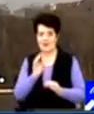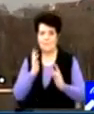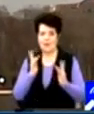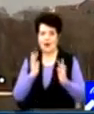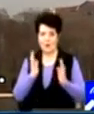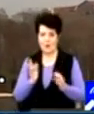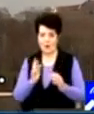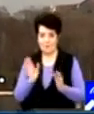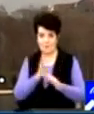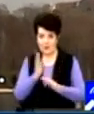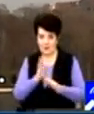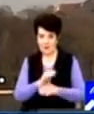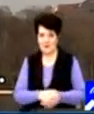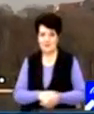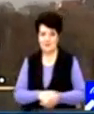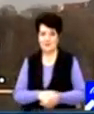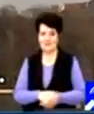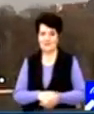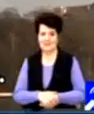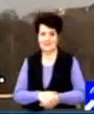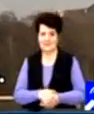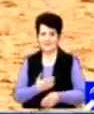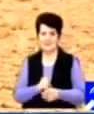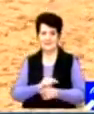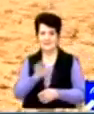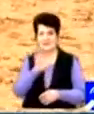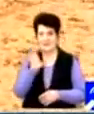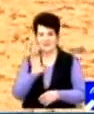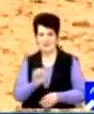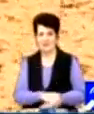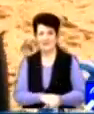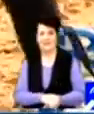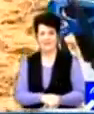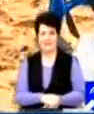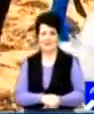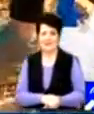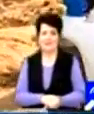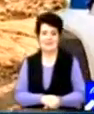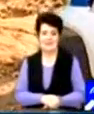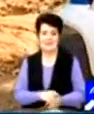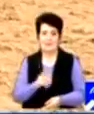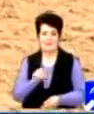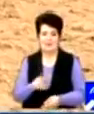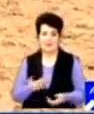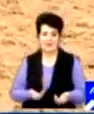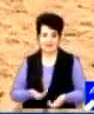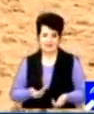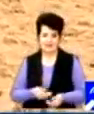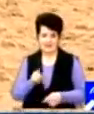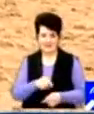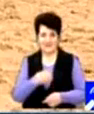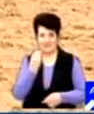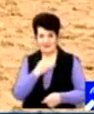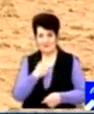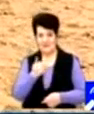красивое солнышко, можно повсюду сфотографироваться. Pentru că este frumos afară, am hotărât să profităm de asta. E frumos, aici e